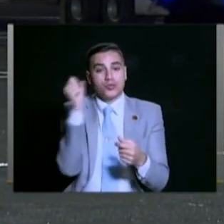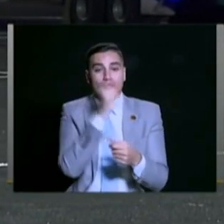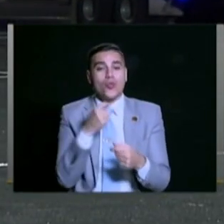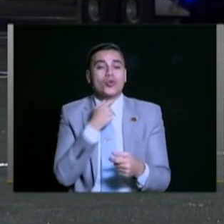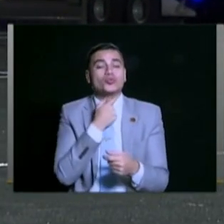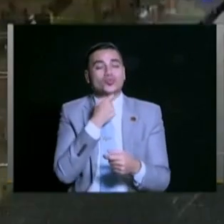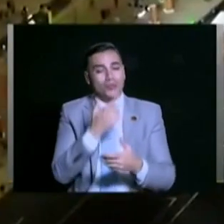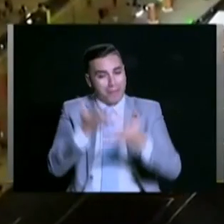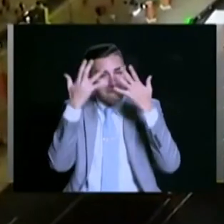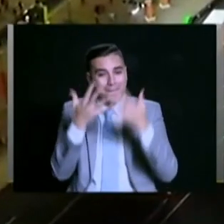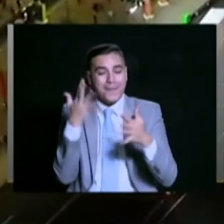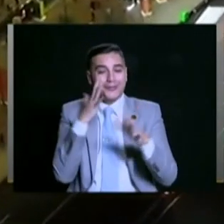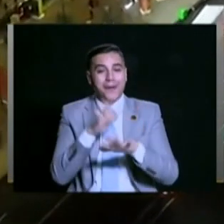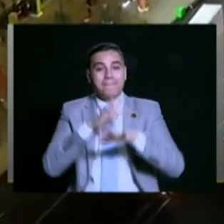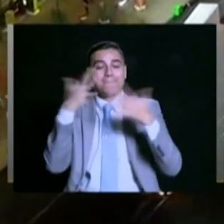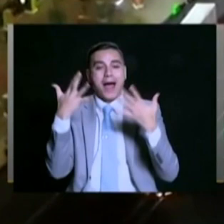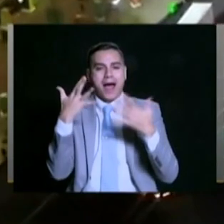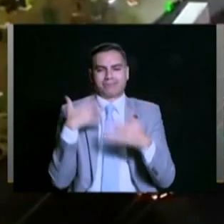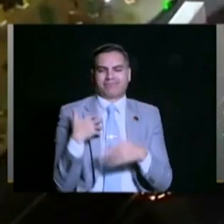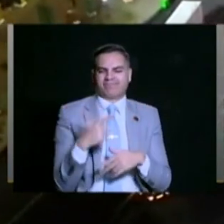لغه الاشاره